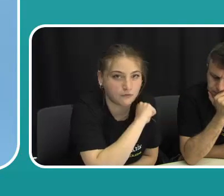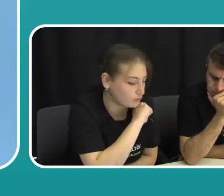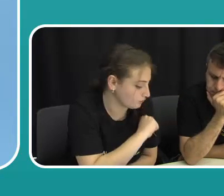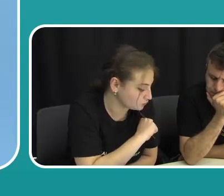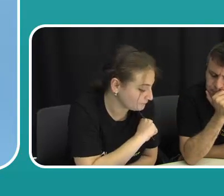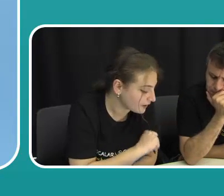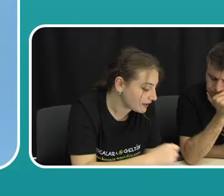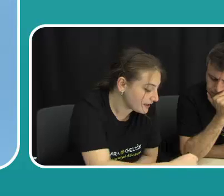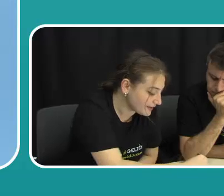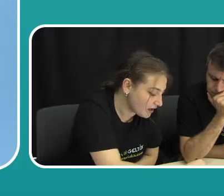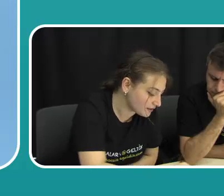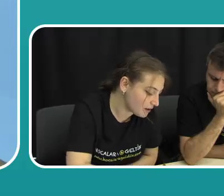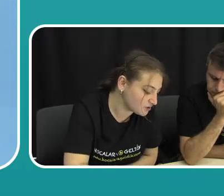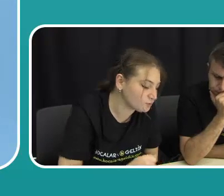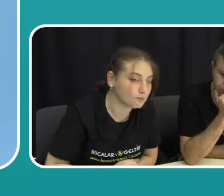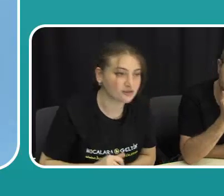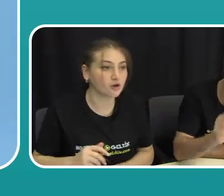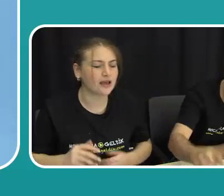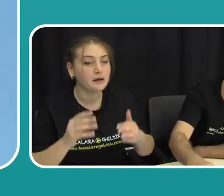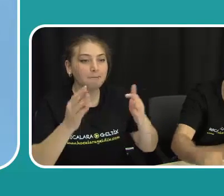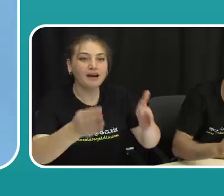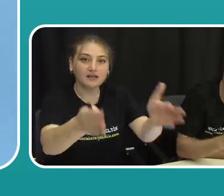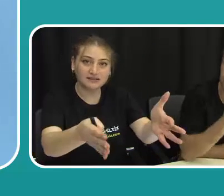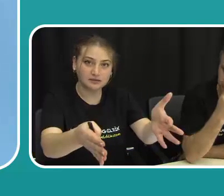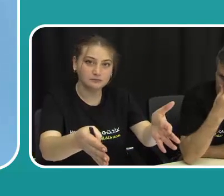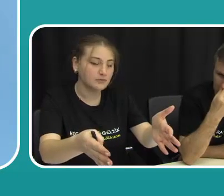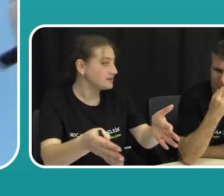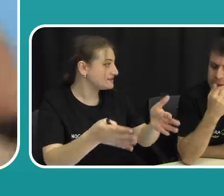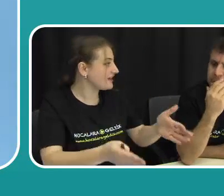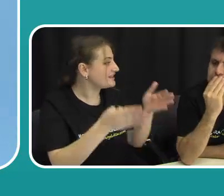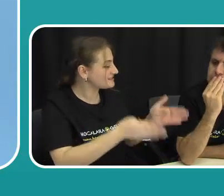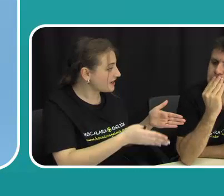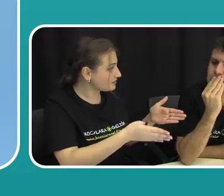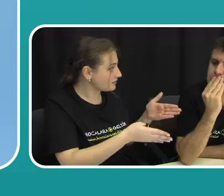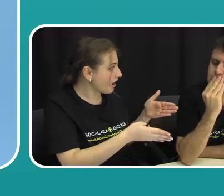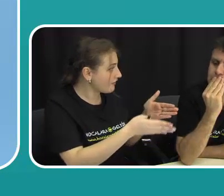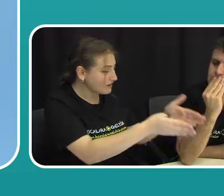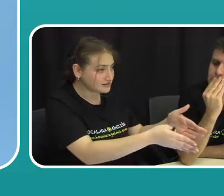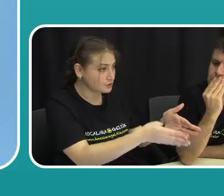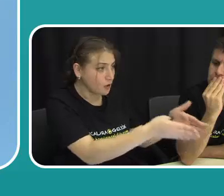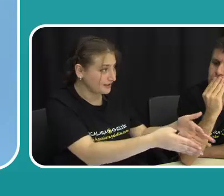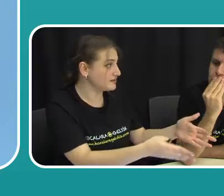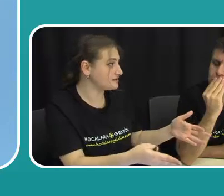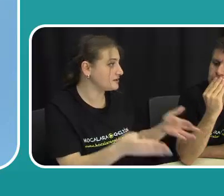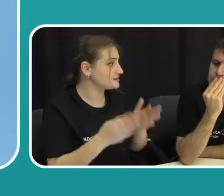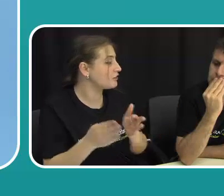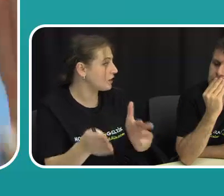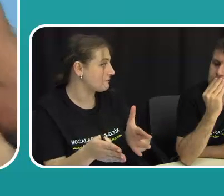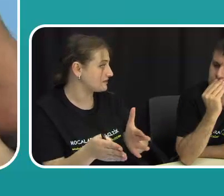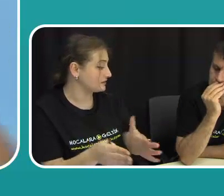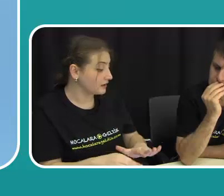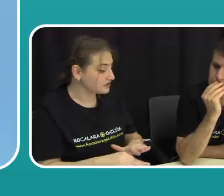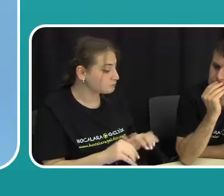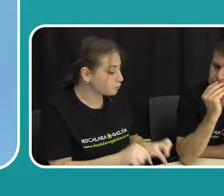paragrafı okuyormuşum ikna etme amacı bulunmaz diyor ki ben anlatırım sen ister anlarsın öğrenirsin ister